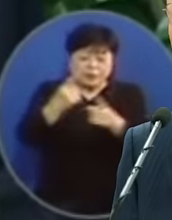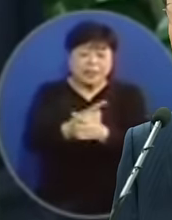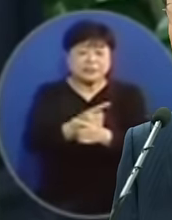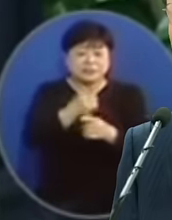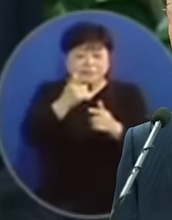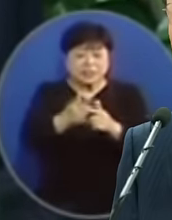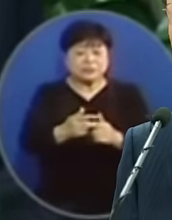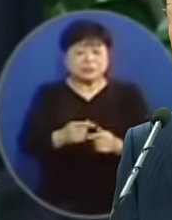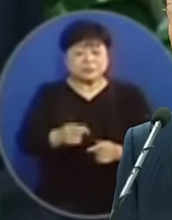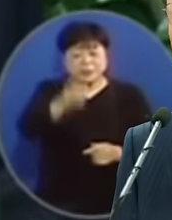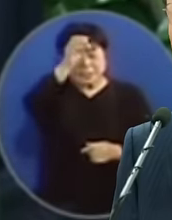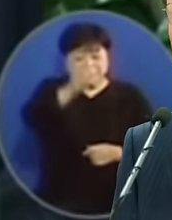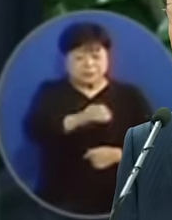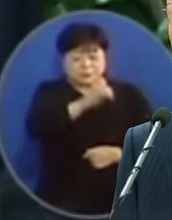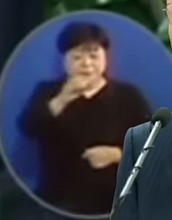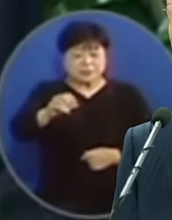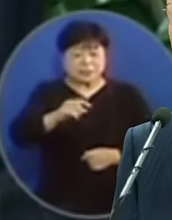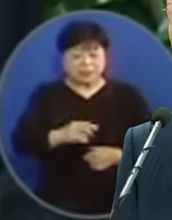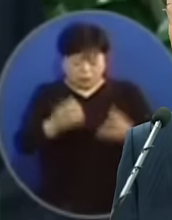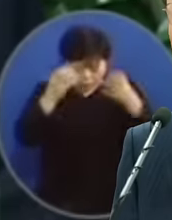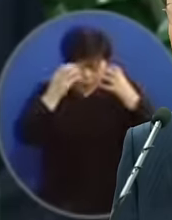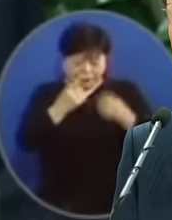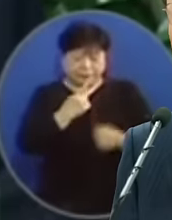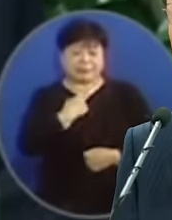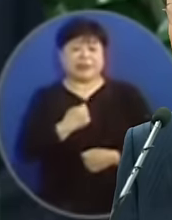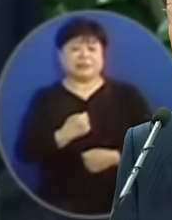예수 그리스도의 십자가의 고난을